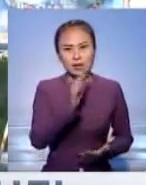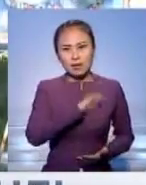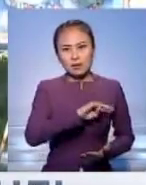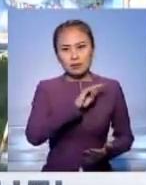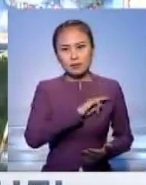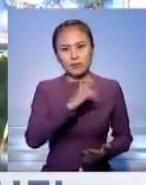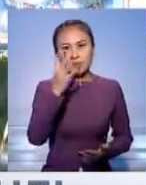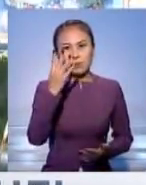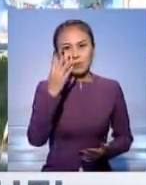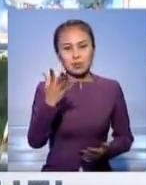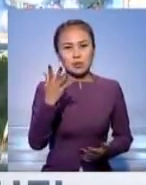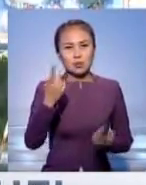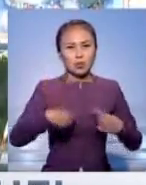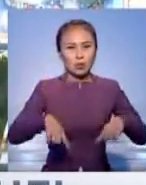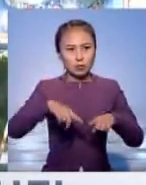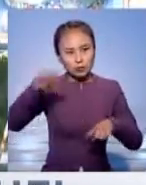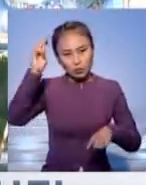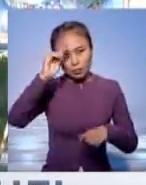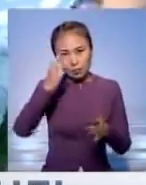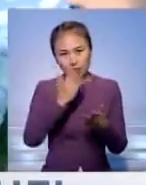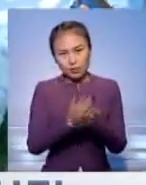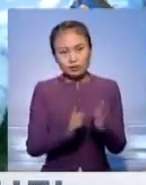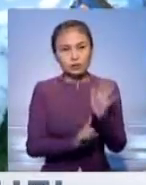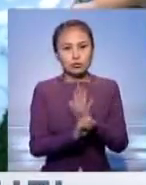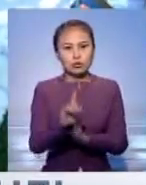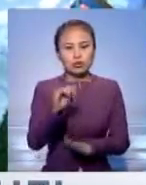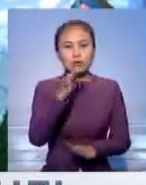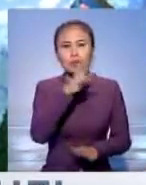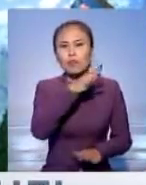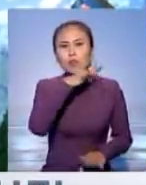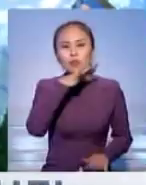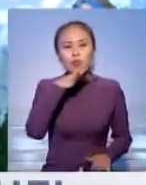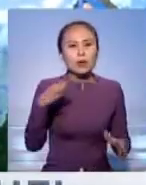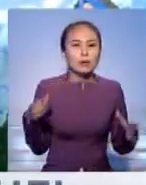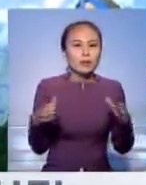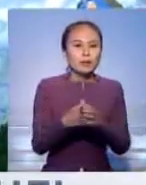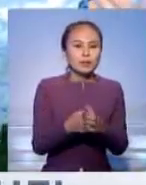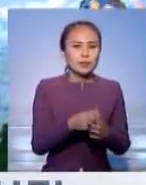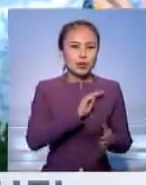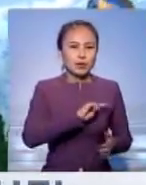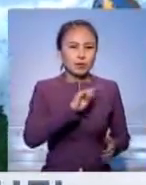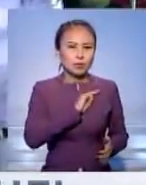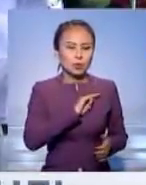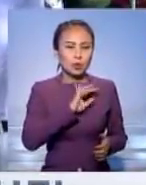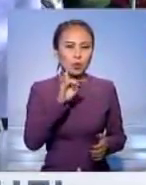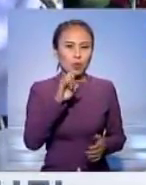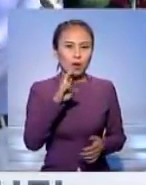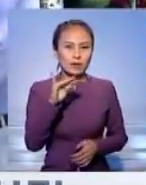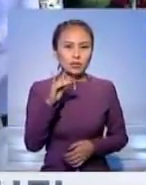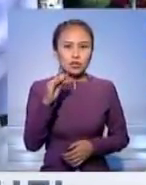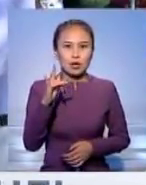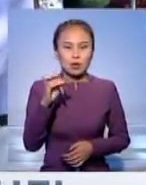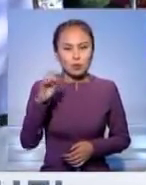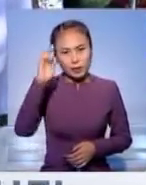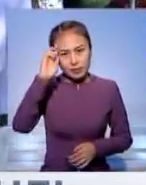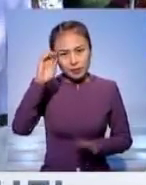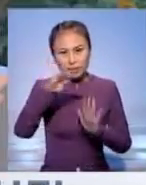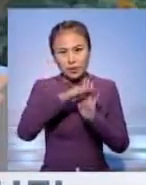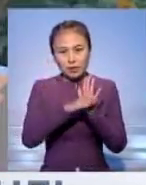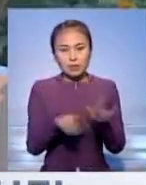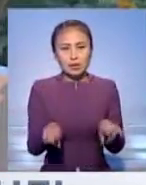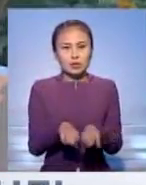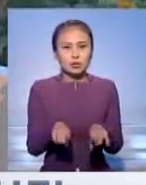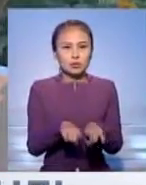45 қоғамдық ұйым бар. Түрлі бастамаға ұйытқы болып жүрген бірлестіктердің қызметі рухани жаңғыру секілді мемлекеттік